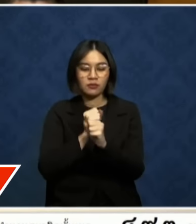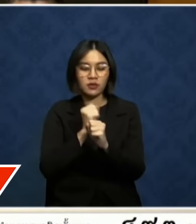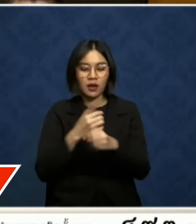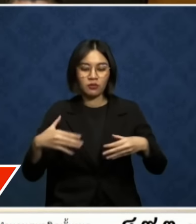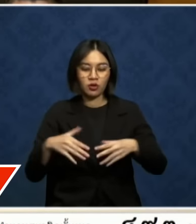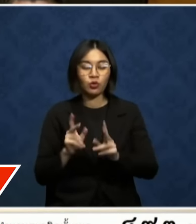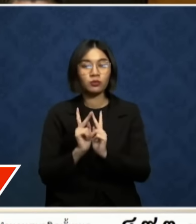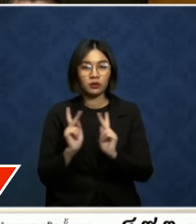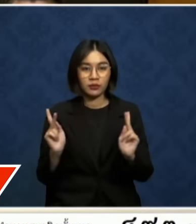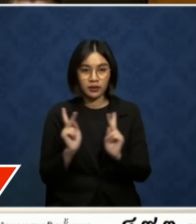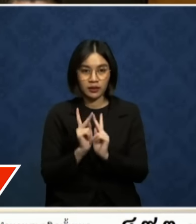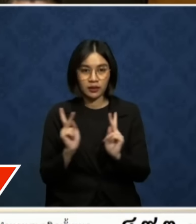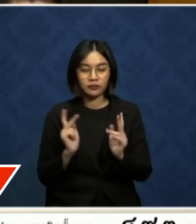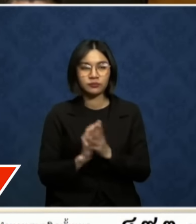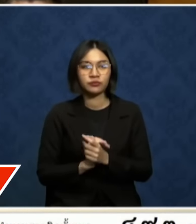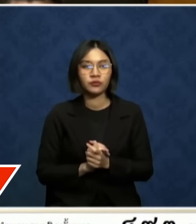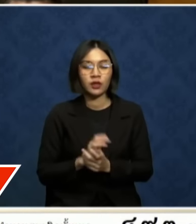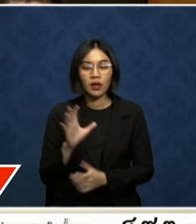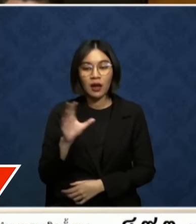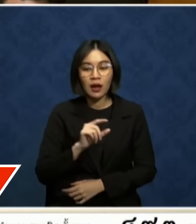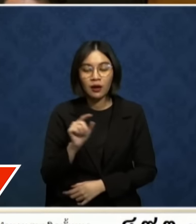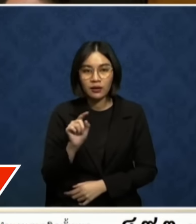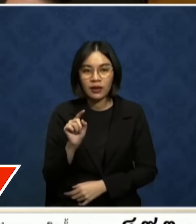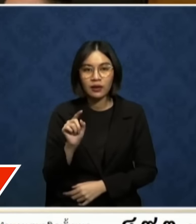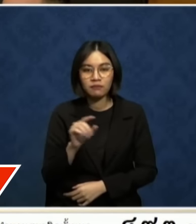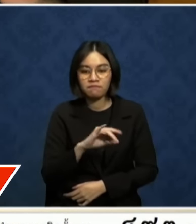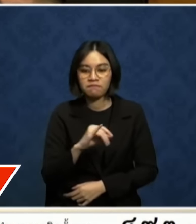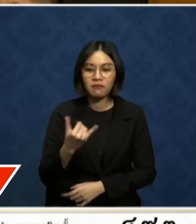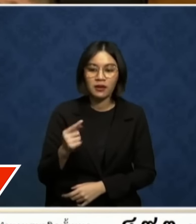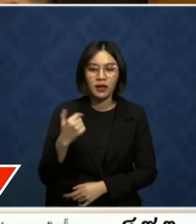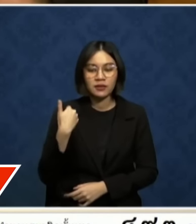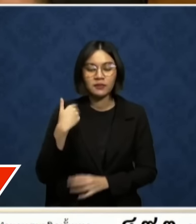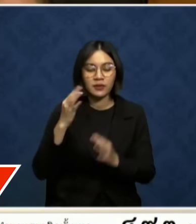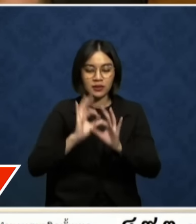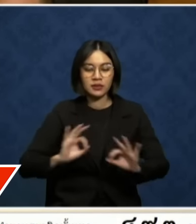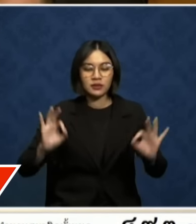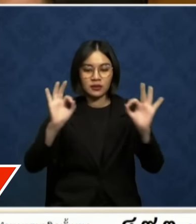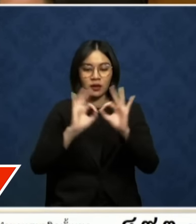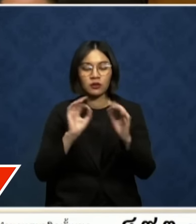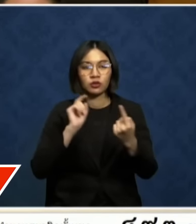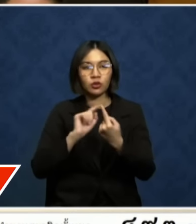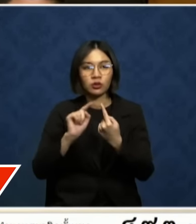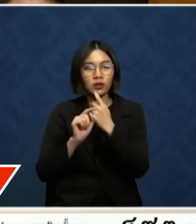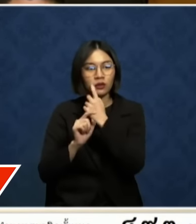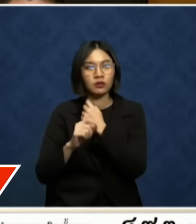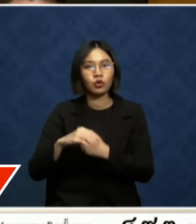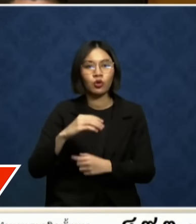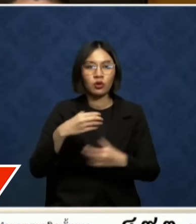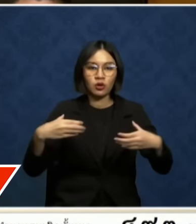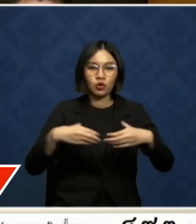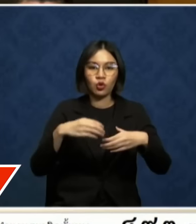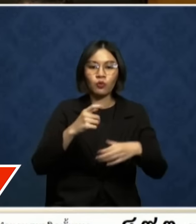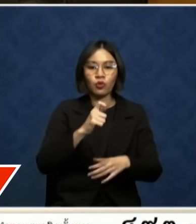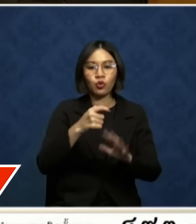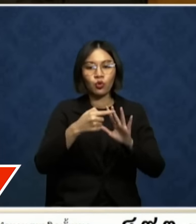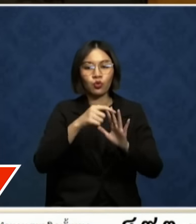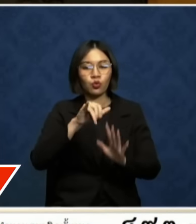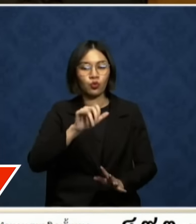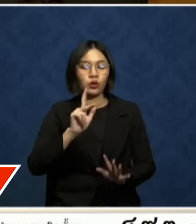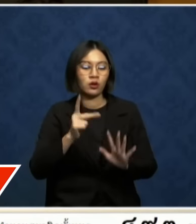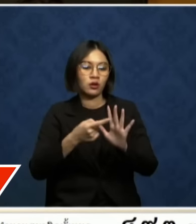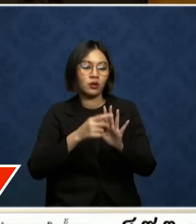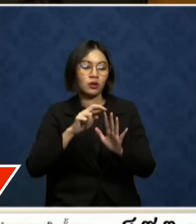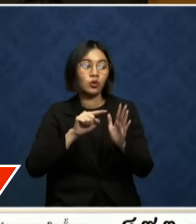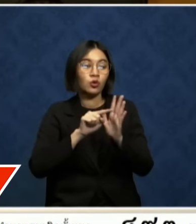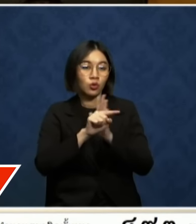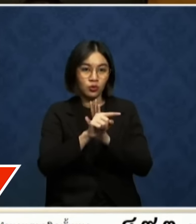ครับแล้วก็ได้หยิบยกบางประเด็นนะครับซึ่งจริงๆก็มีความสำคัญไม่ว่าจะเป็นกรณีของโรฮิงญาและอุยกูนะครับจริงๆต้องเรียนท่